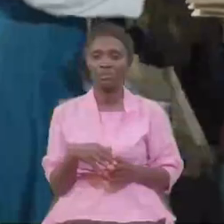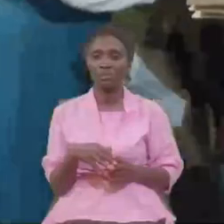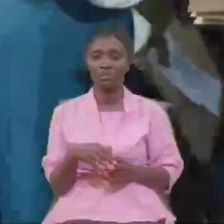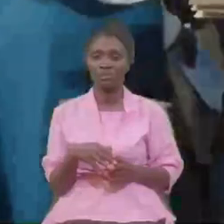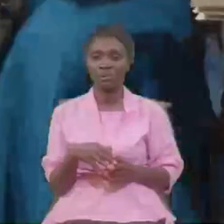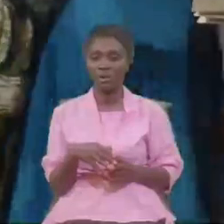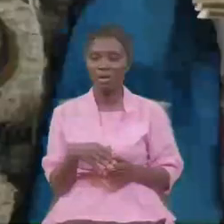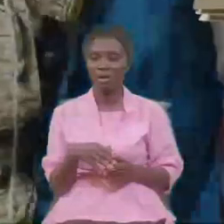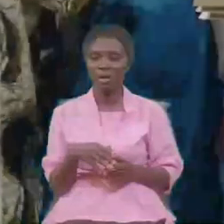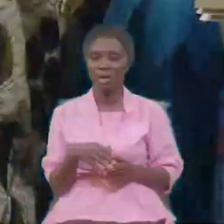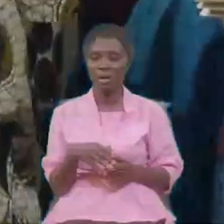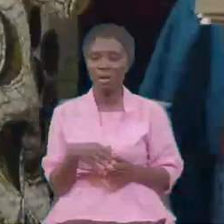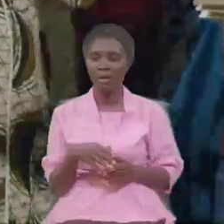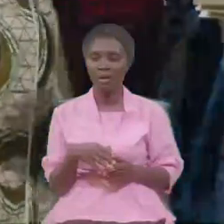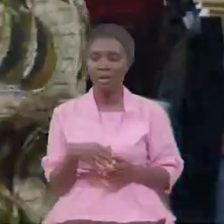jckhq.org/connect.